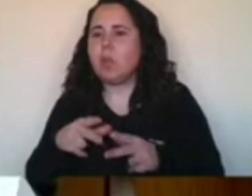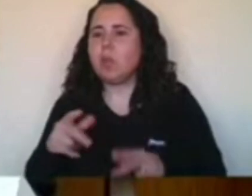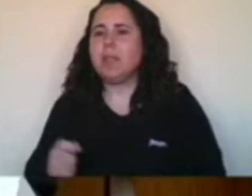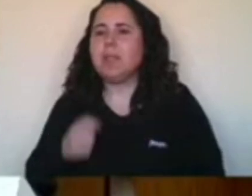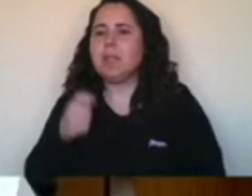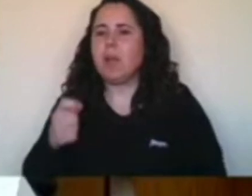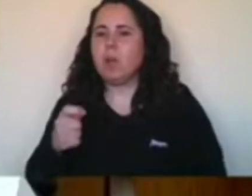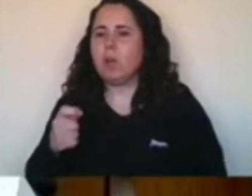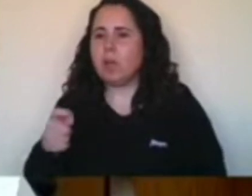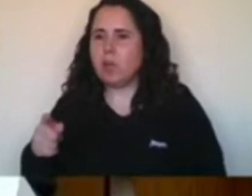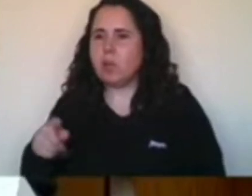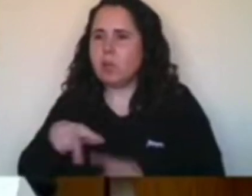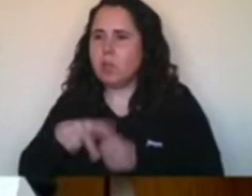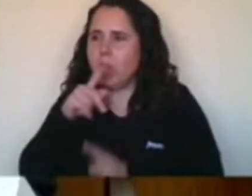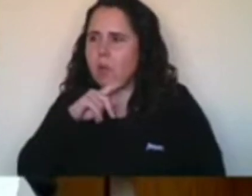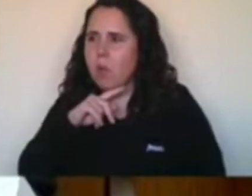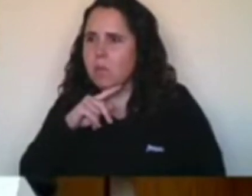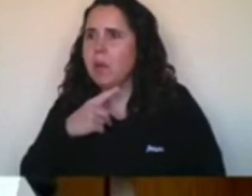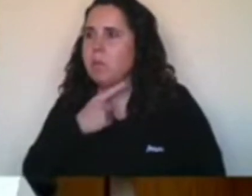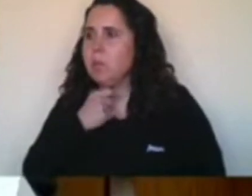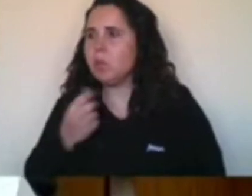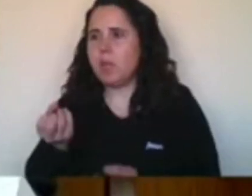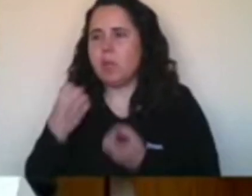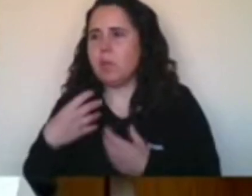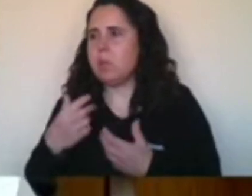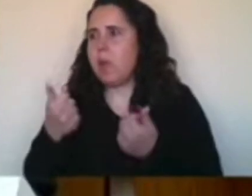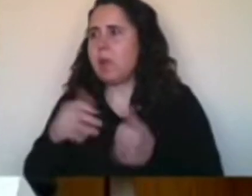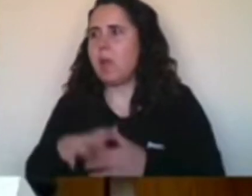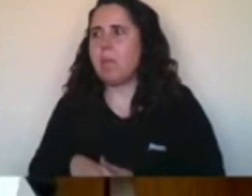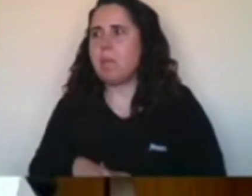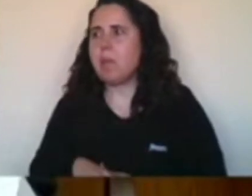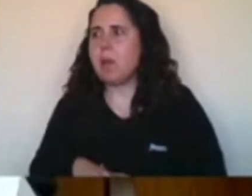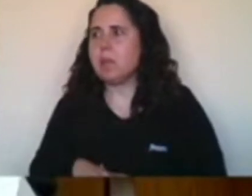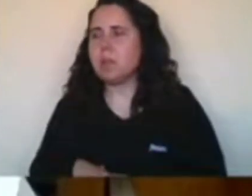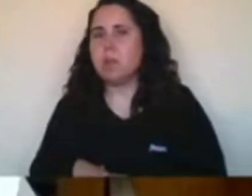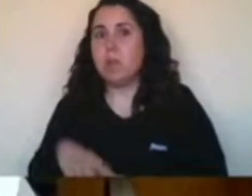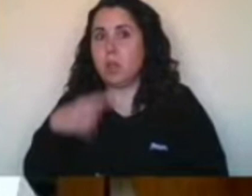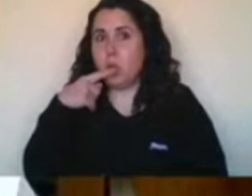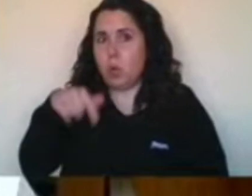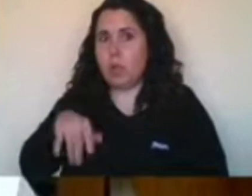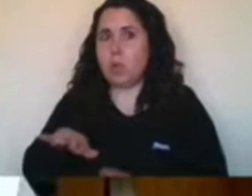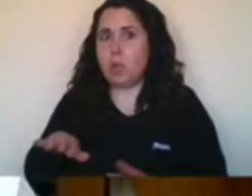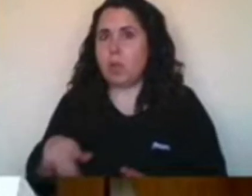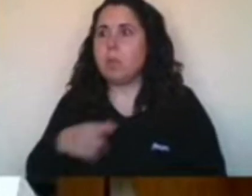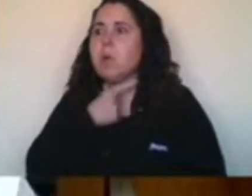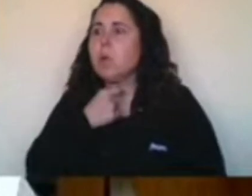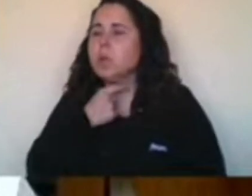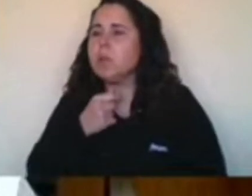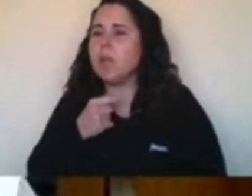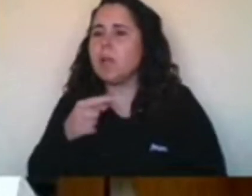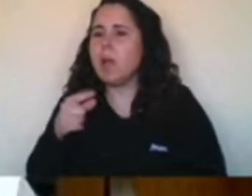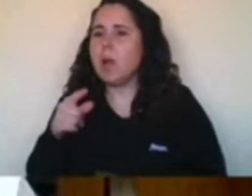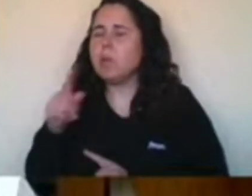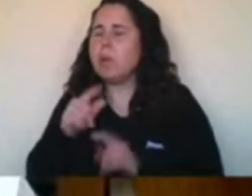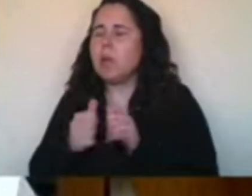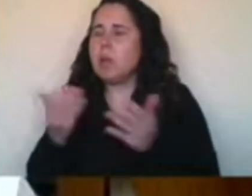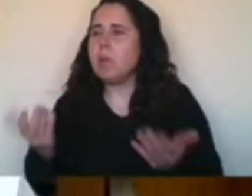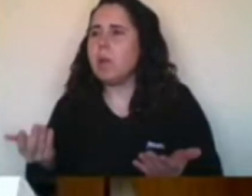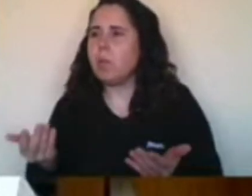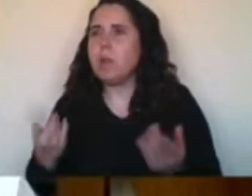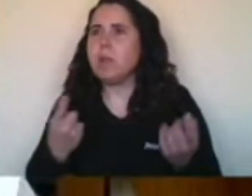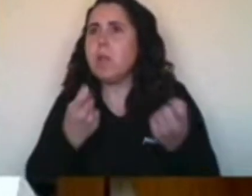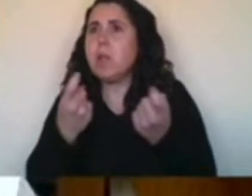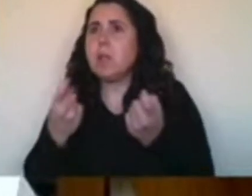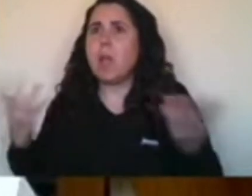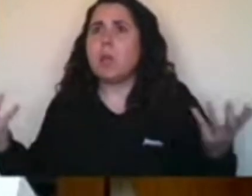mal. Nos gustaría saber, ese comentario lo ha dicho aquí mismo, pero nos gustaría saber qué es lo que está pasando, porque pues tanta necesidad tiene la